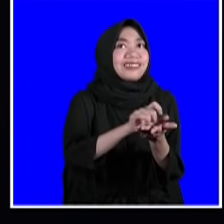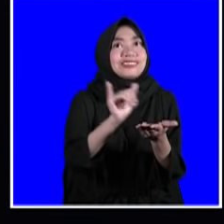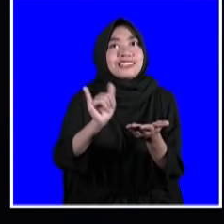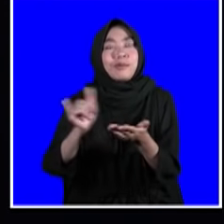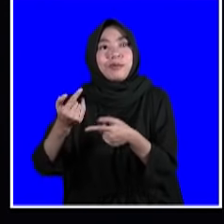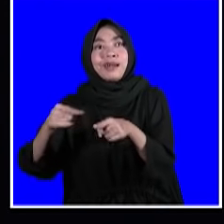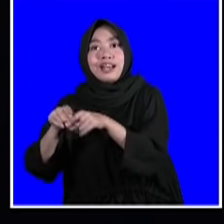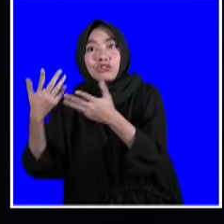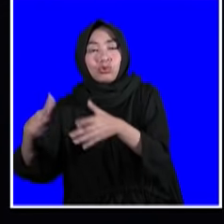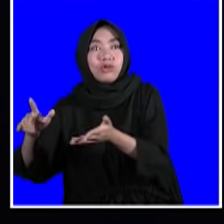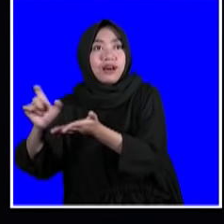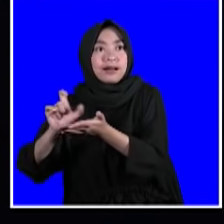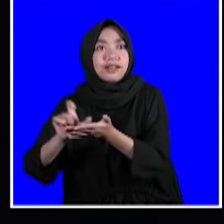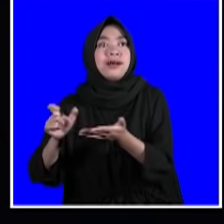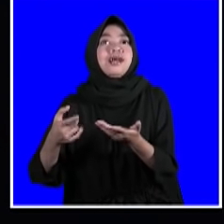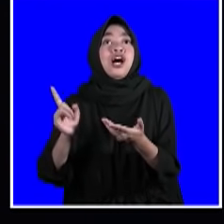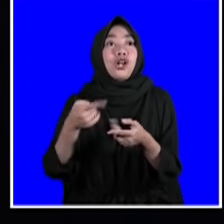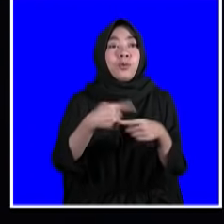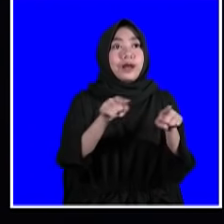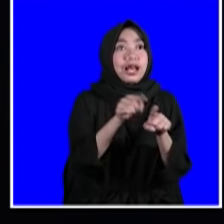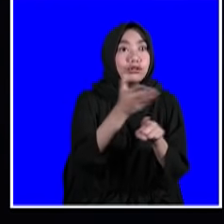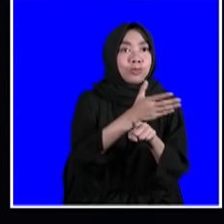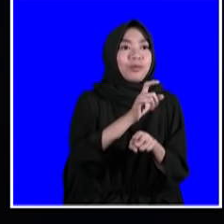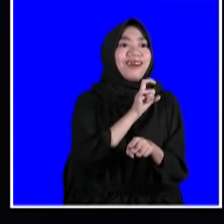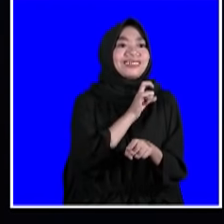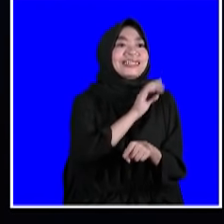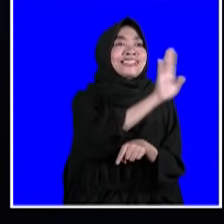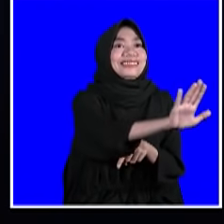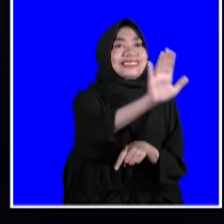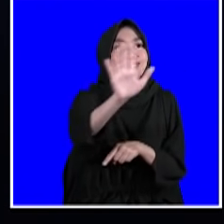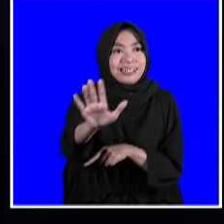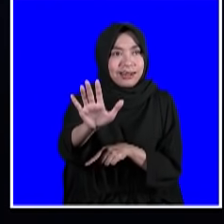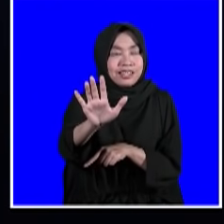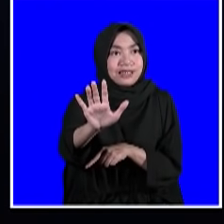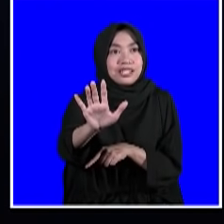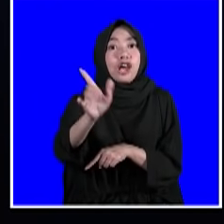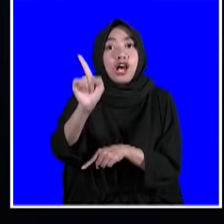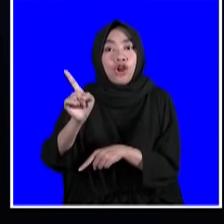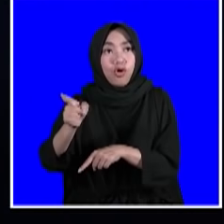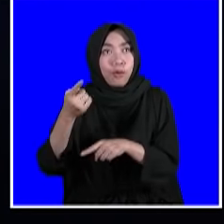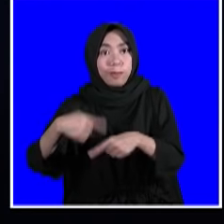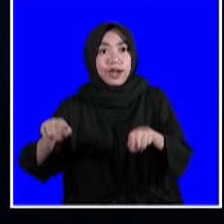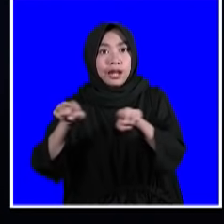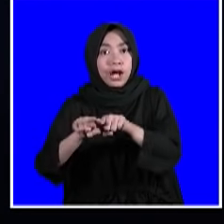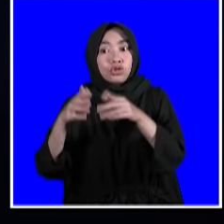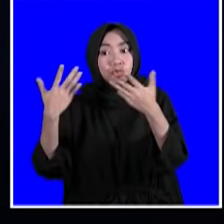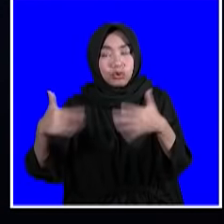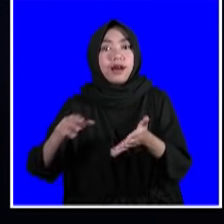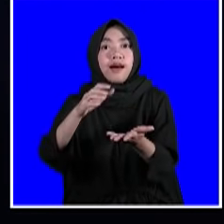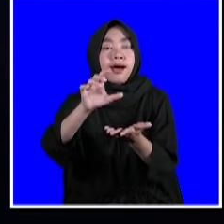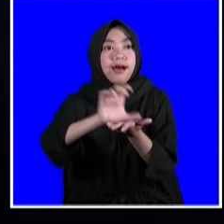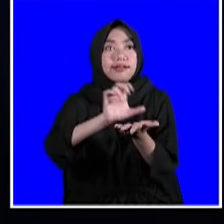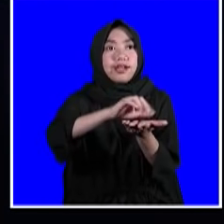tetap menjadi milik masing-masing pasangan. Sementara harta setelah pernikahan itu bisa dibagi